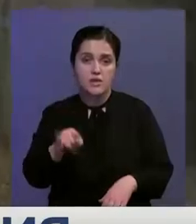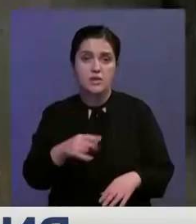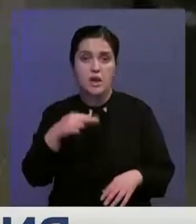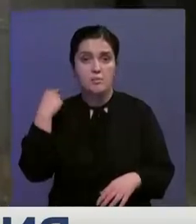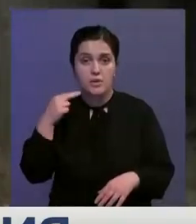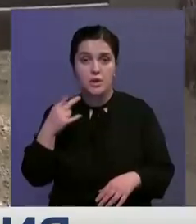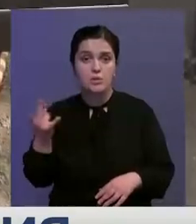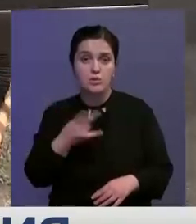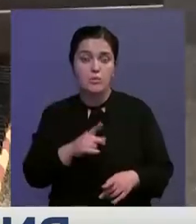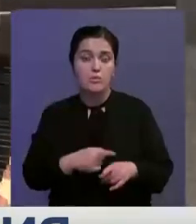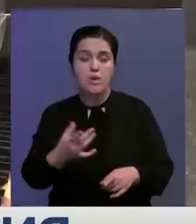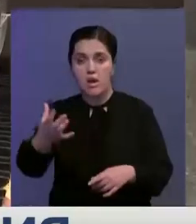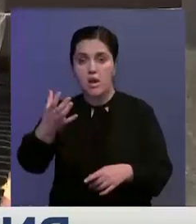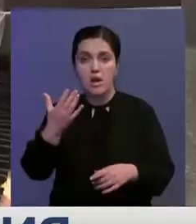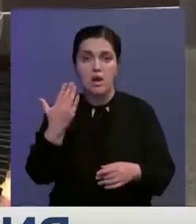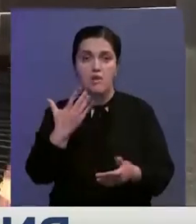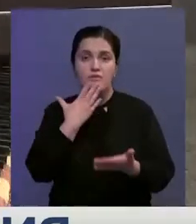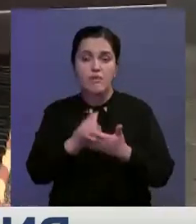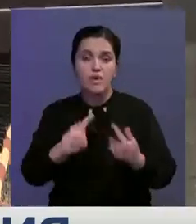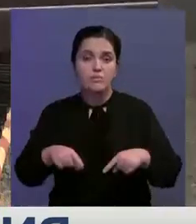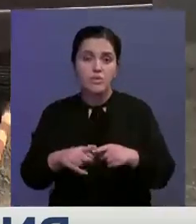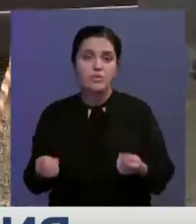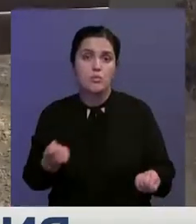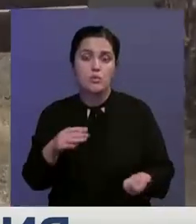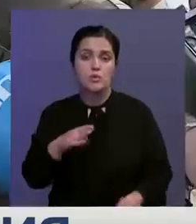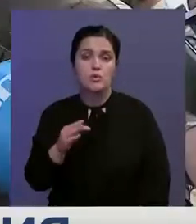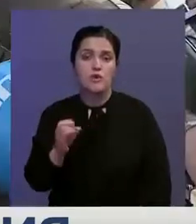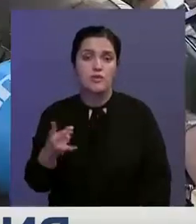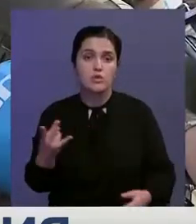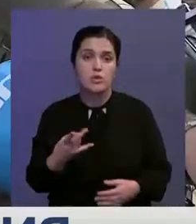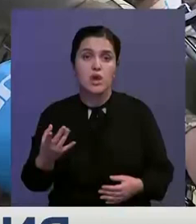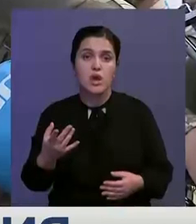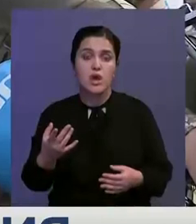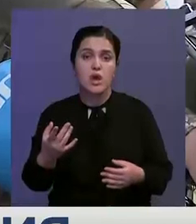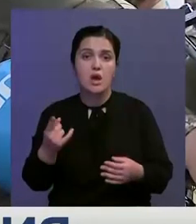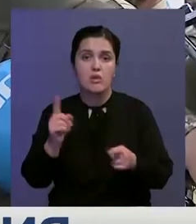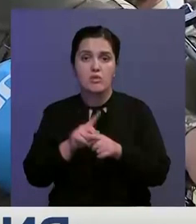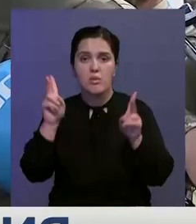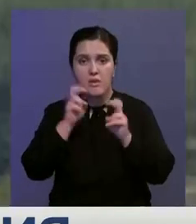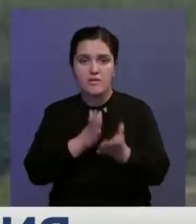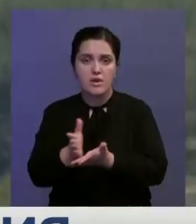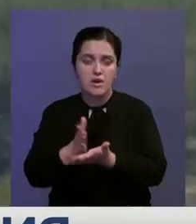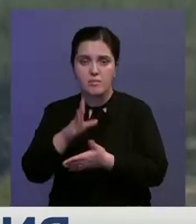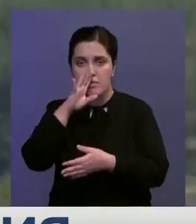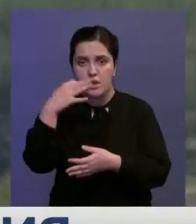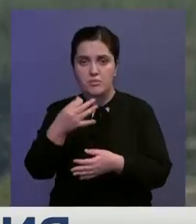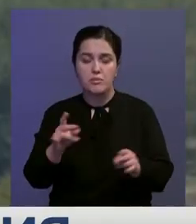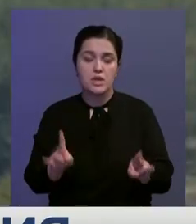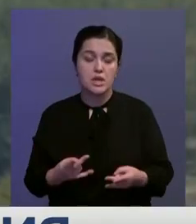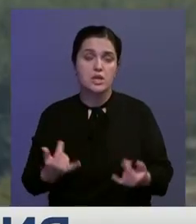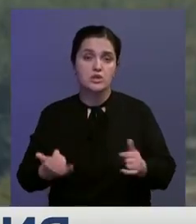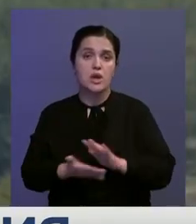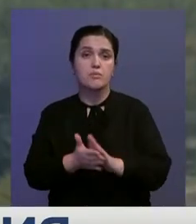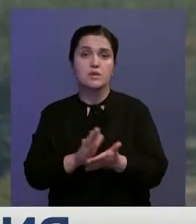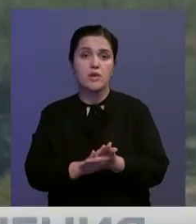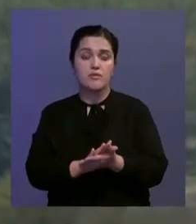отметил роль командиров в военной подготовке. Касым-Жомарт Токаев призвал освободить их от необоснованных проверок. Современная обстановка